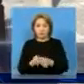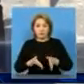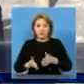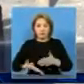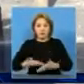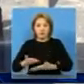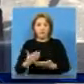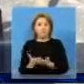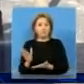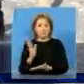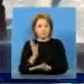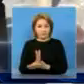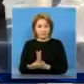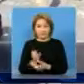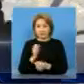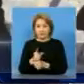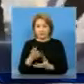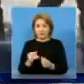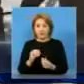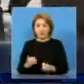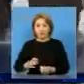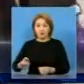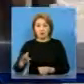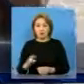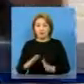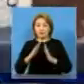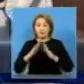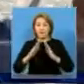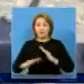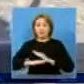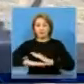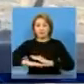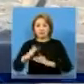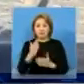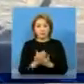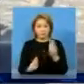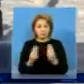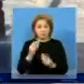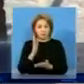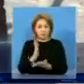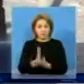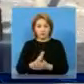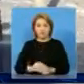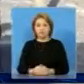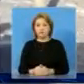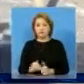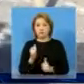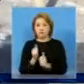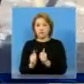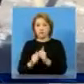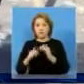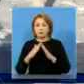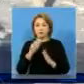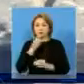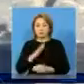салды. Енді қазір беріп отқан тапсырма әр ауылда да осындай балалардың алаңдары болсын. Әр ауылда да бәрі жетілді сол жағдайлардың. шүкір